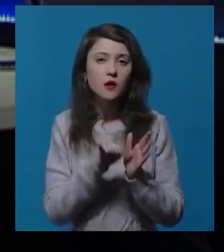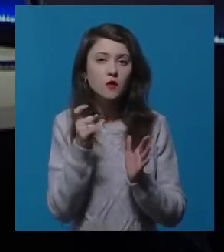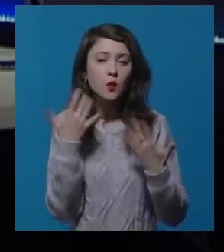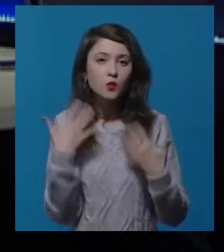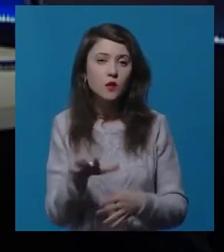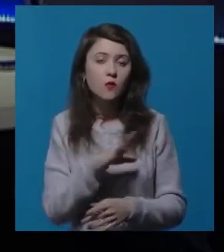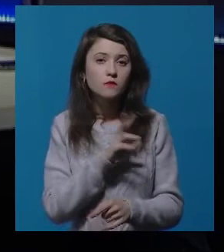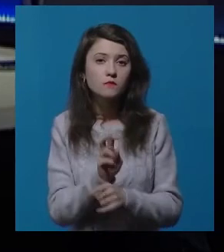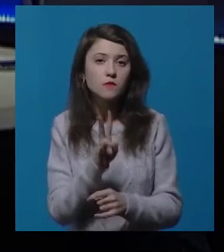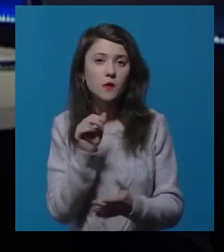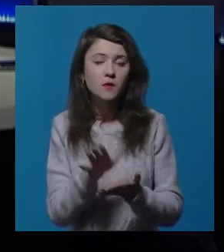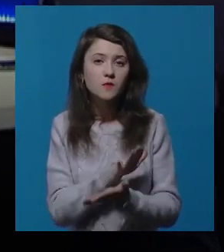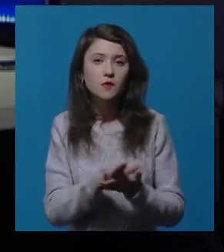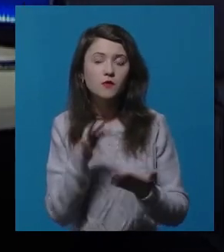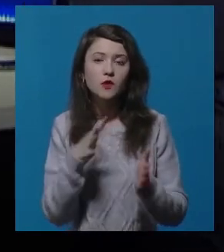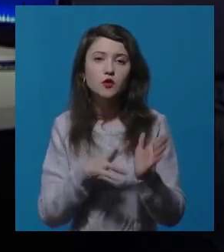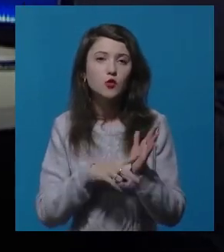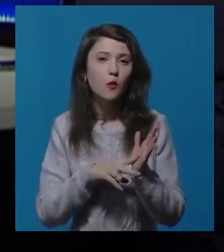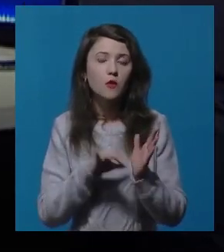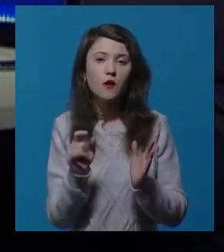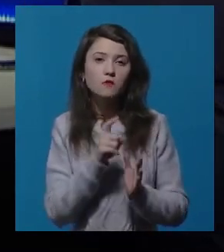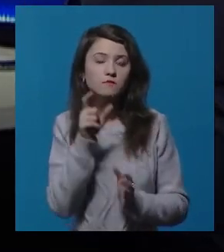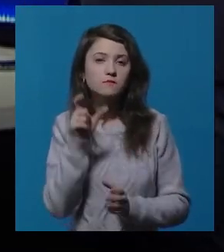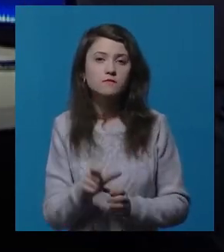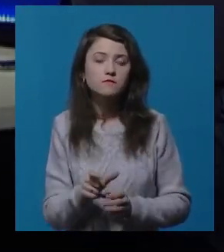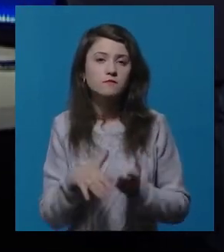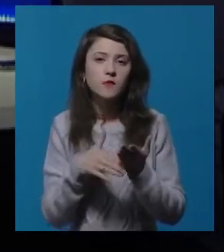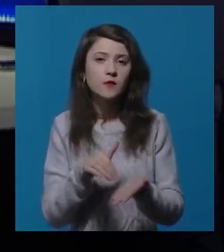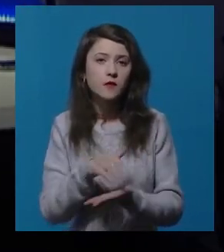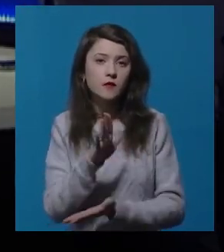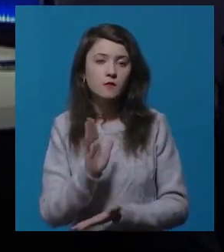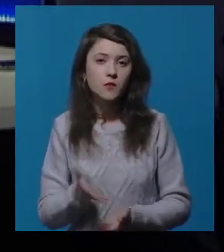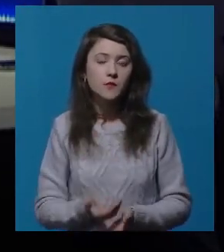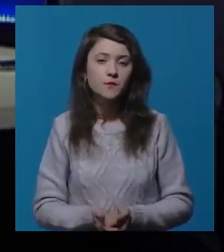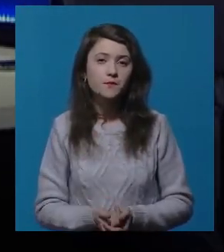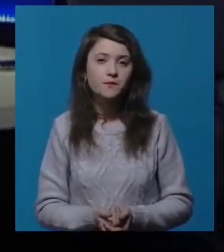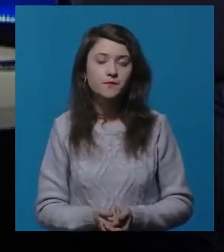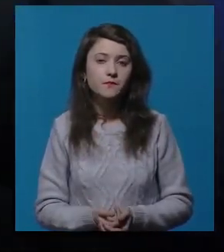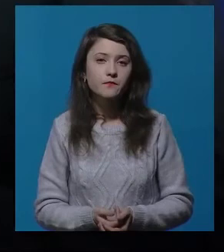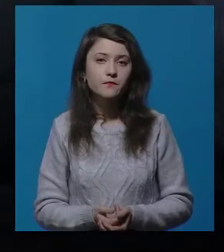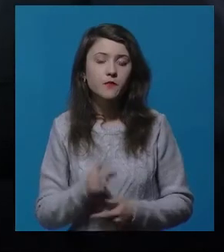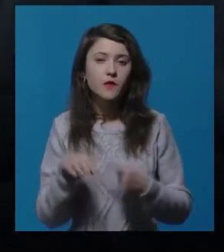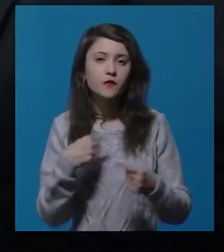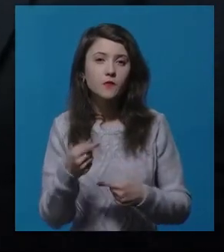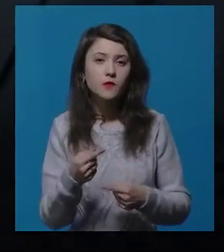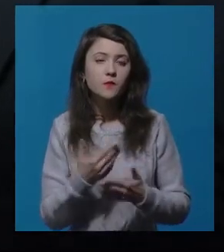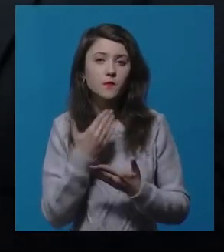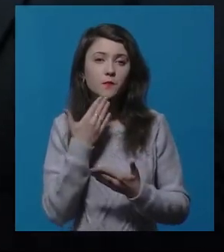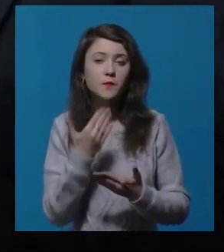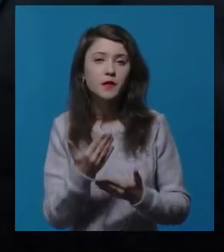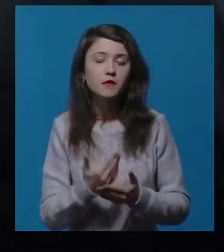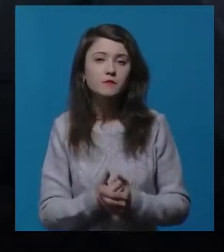надавалась правова допомога, то вже 7-й раз громадянину така допомога не буде надаватися. Наступне, власне, питання, та й